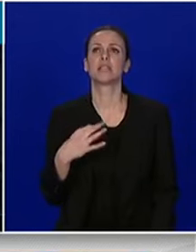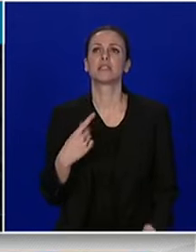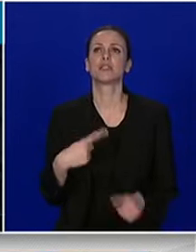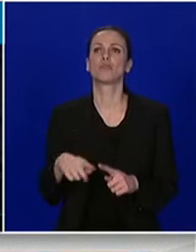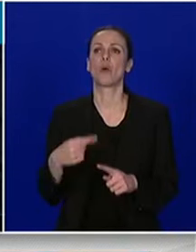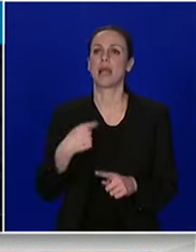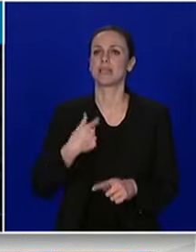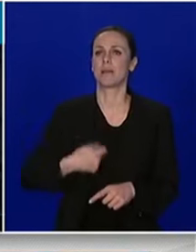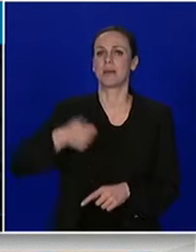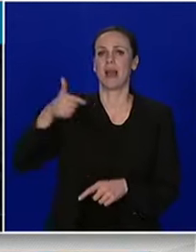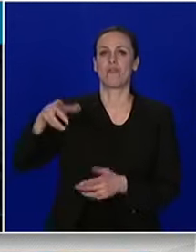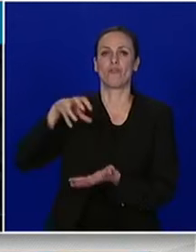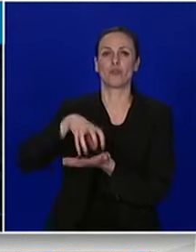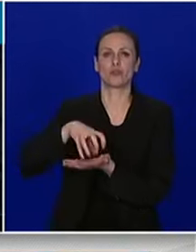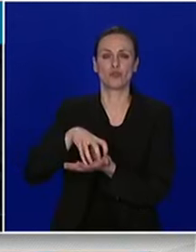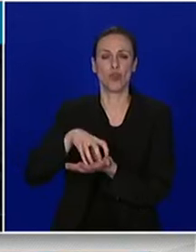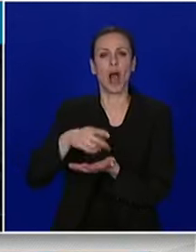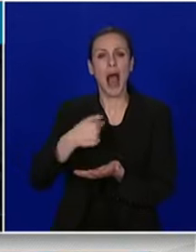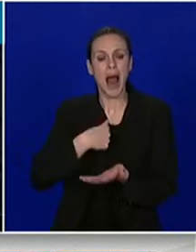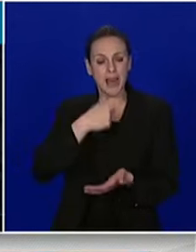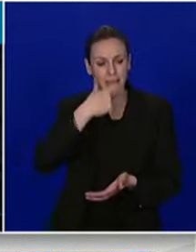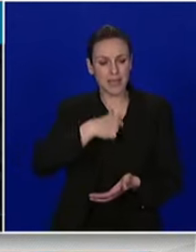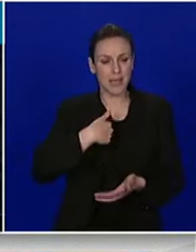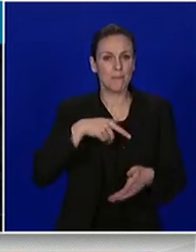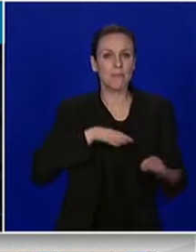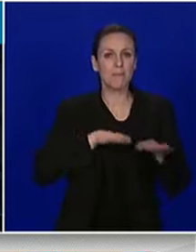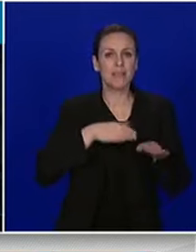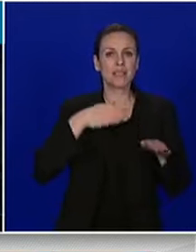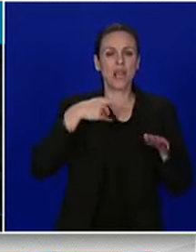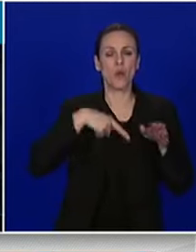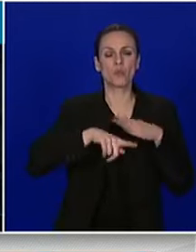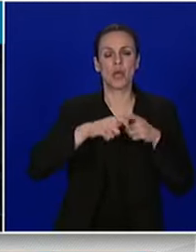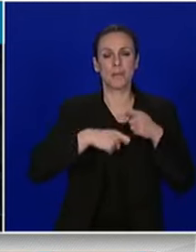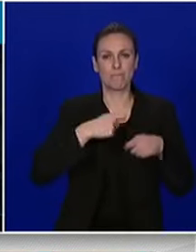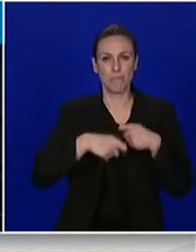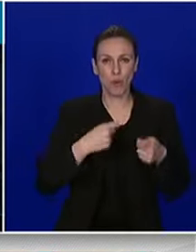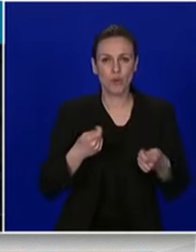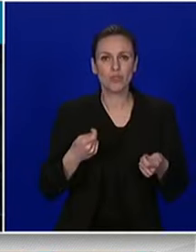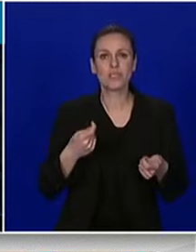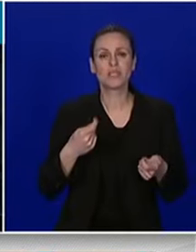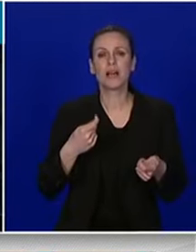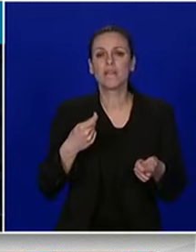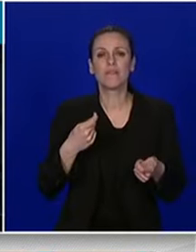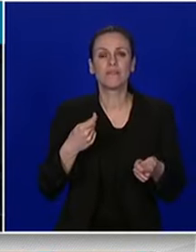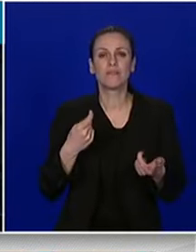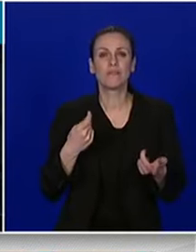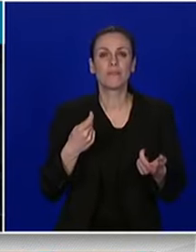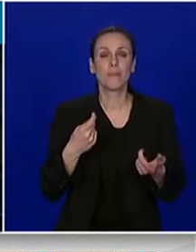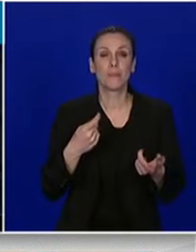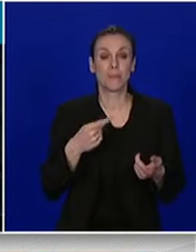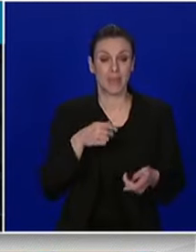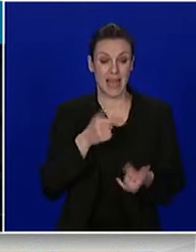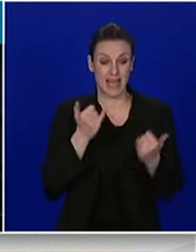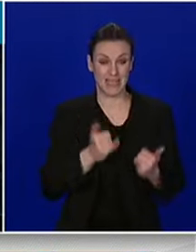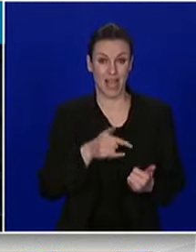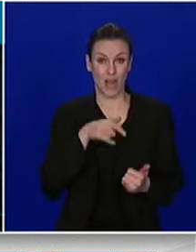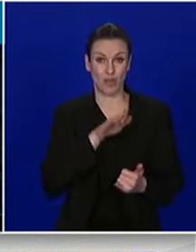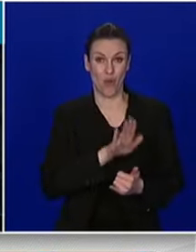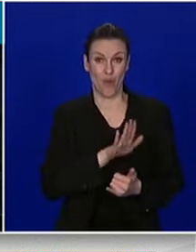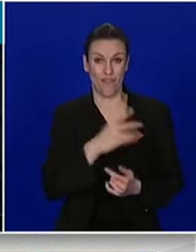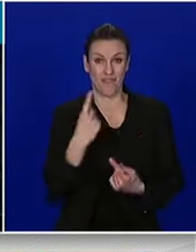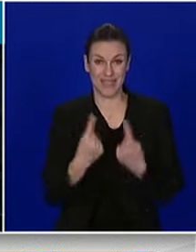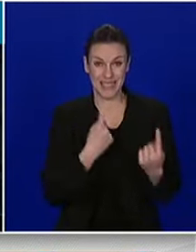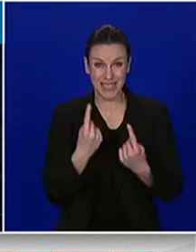načelnik stožera, već i kao ministar unutarnjih poslova, da zadnja stvar koja bi se u ovakvoj